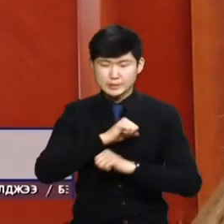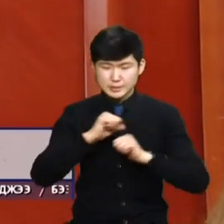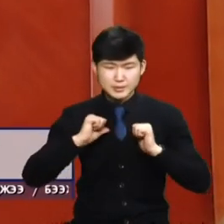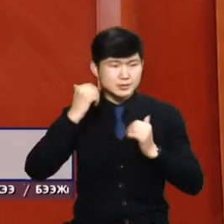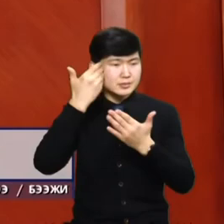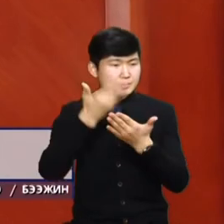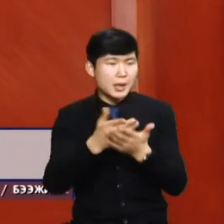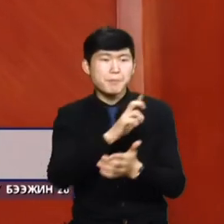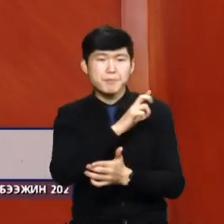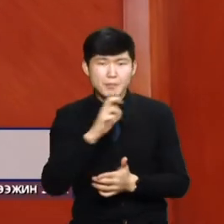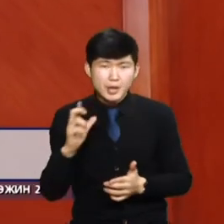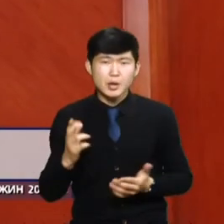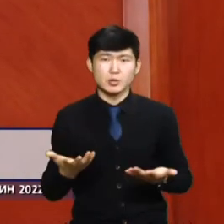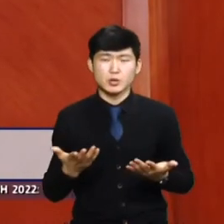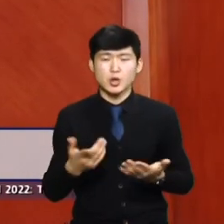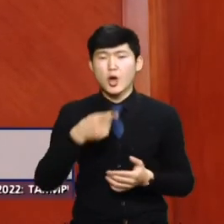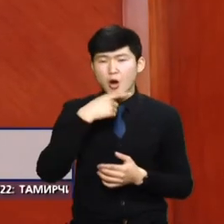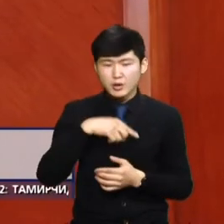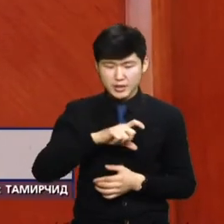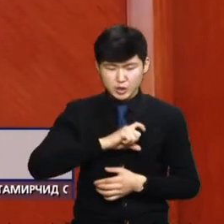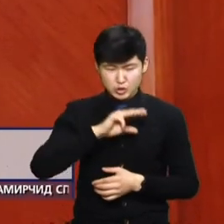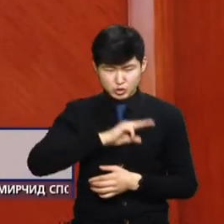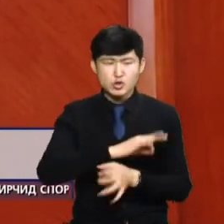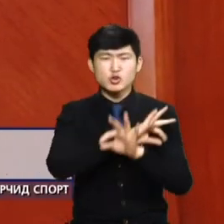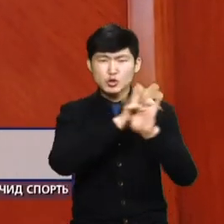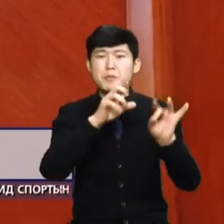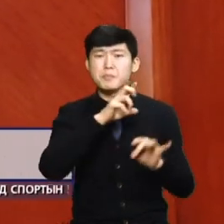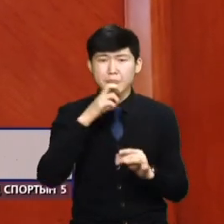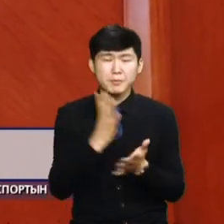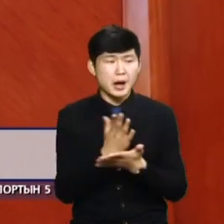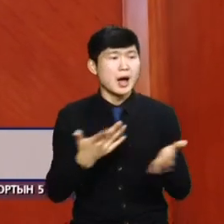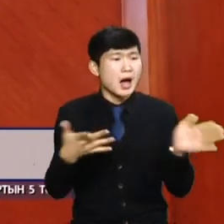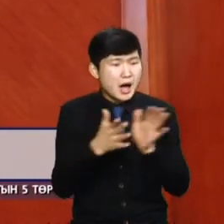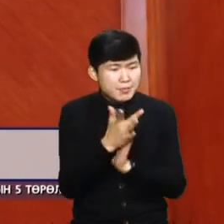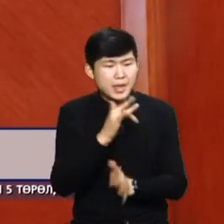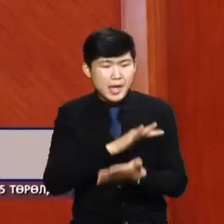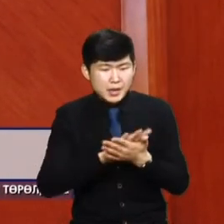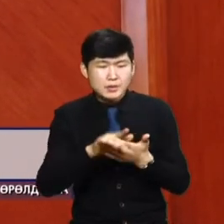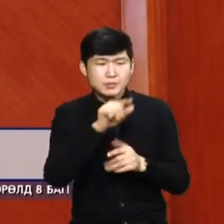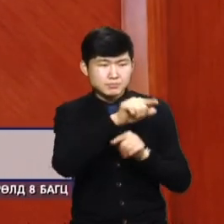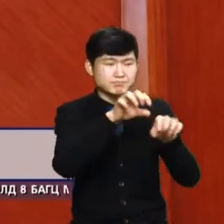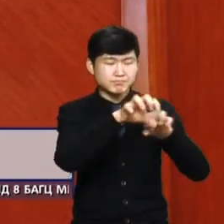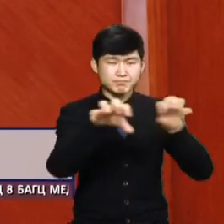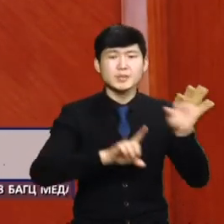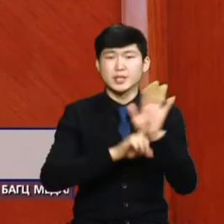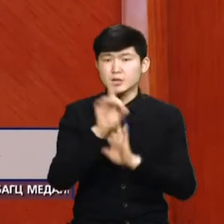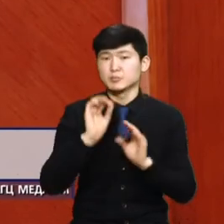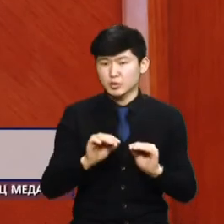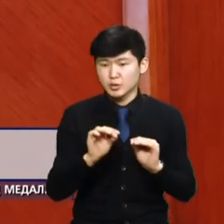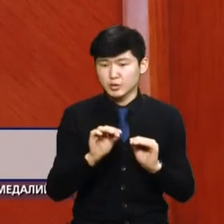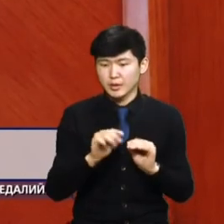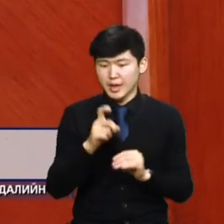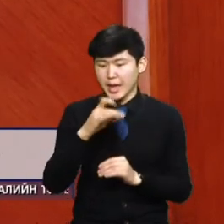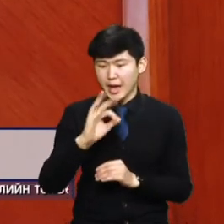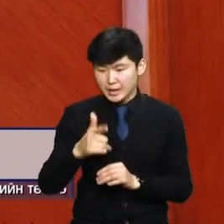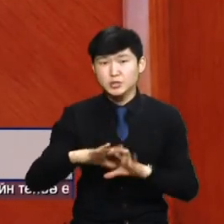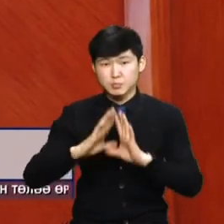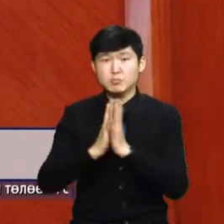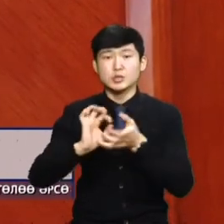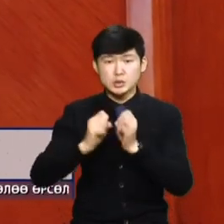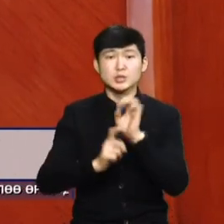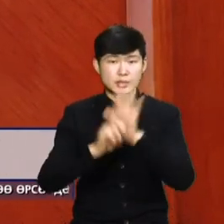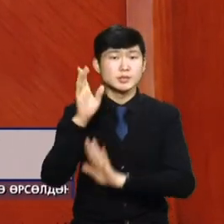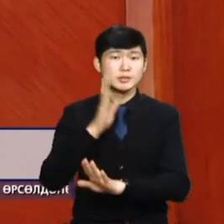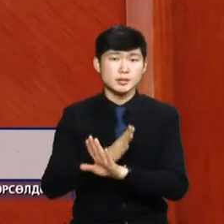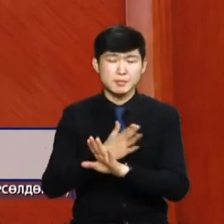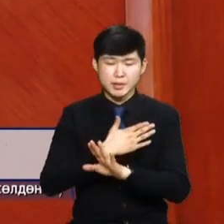хаан санаачлахын байгууллагуудтай охтын эрхийн төлөө маш олон байгууллага хамтраад одоо баримт зэрэгтүүдэд байршуулж эхэлнэ. Гур хайрцаг юмнуудаа хийгээд эхэлсэн байгаа